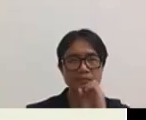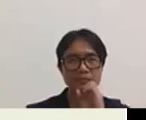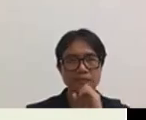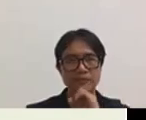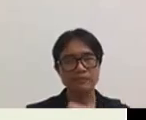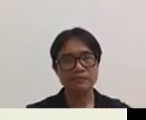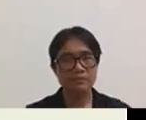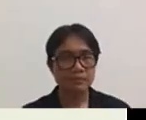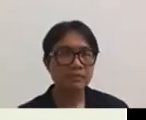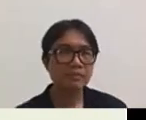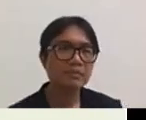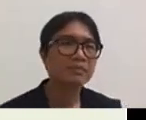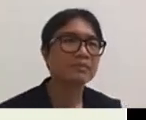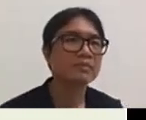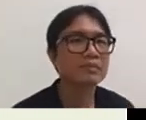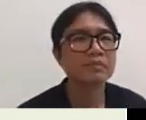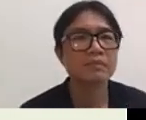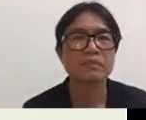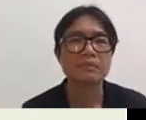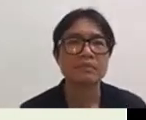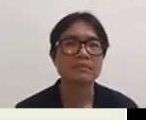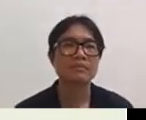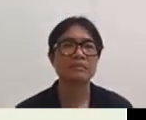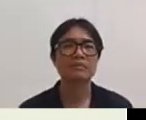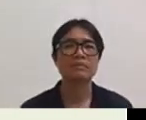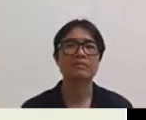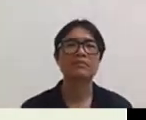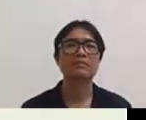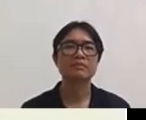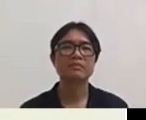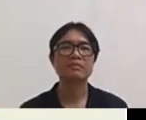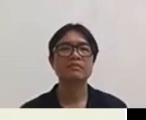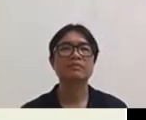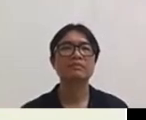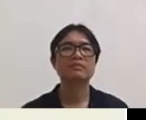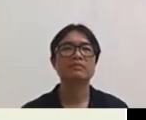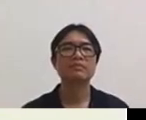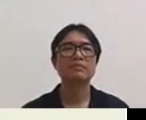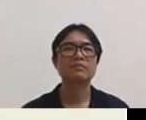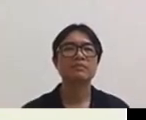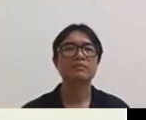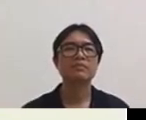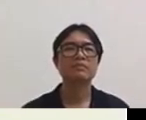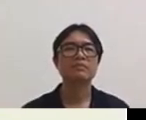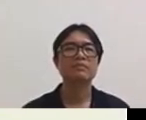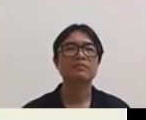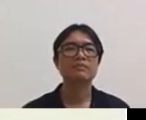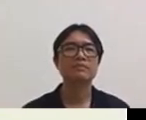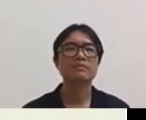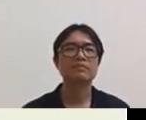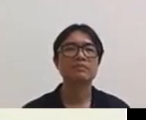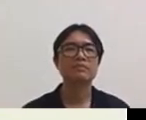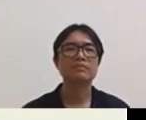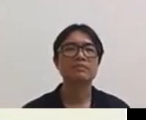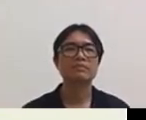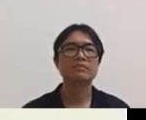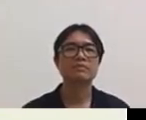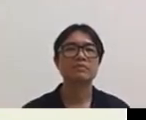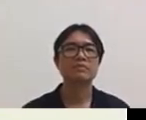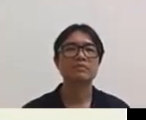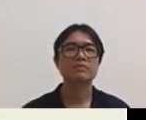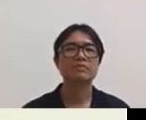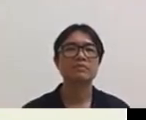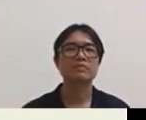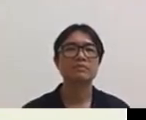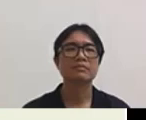dikatakan bertentangan dengan hidup dalam keinginan daging. Itulah kenapa dalam perjuangan kita tidak